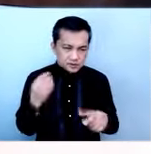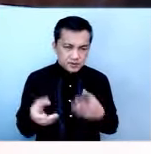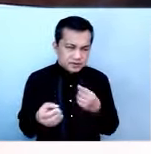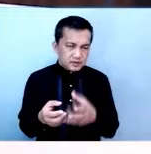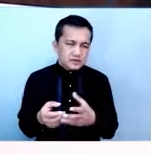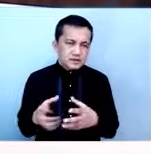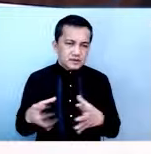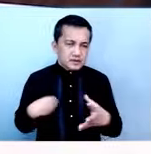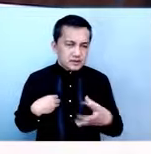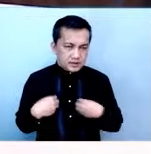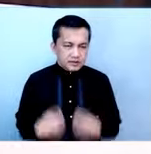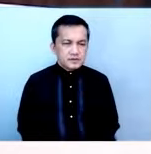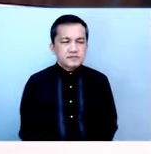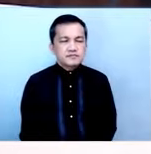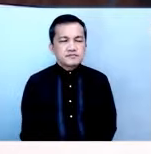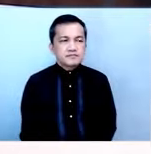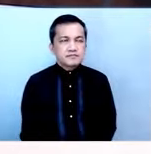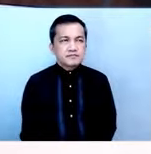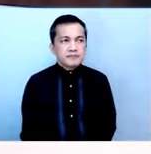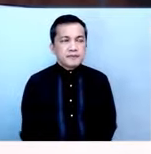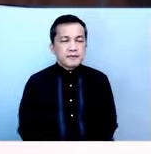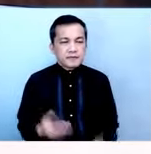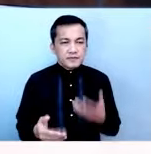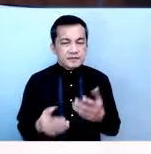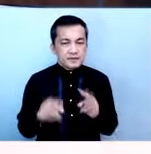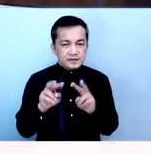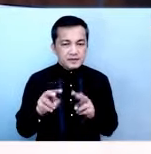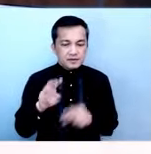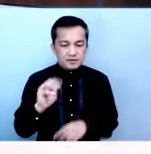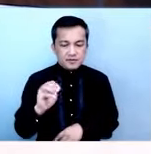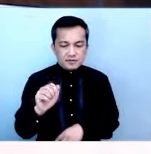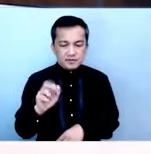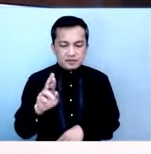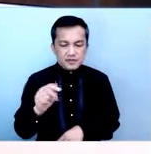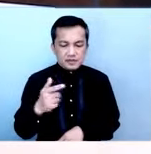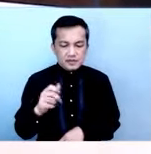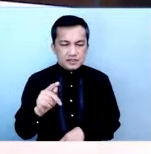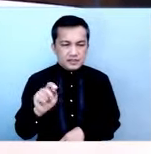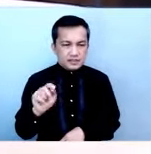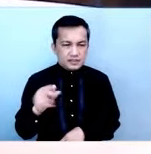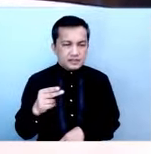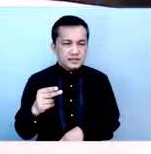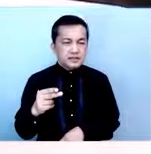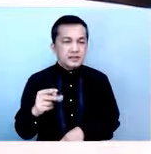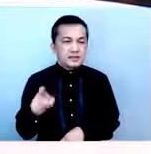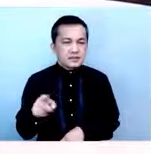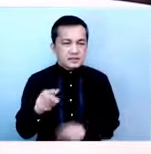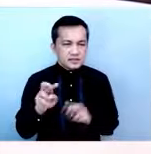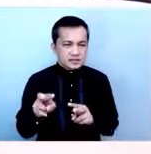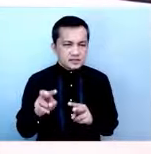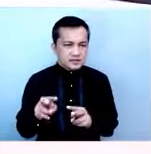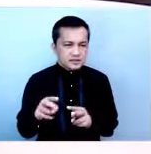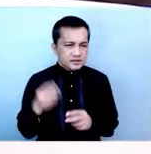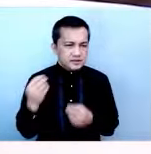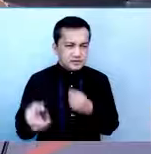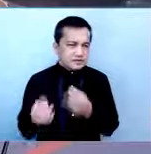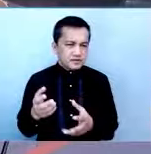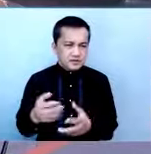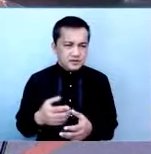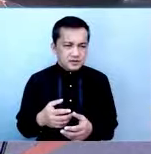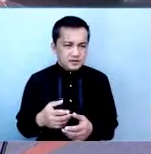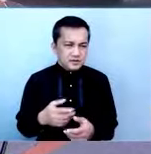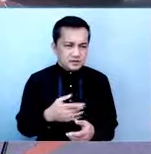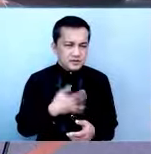natatanggap. Pero siguro, nakikita ko kay Margaret, ang ano niya ay gifts, no? Gusto niyang nagbibigay because doon niya napaparamdam